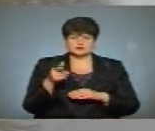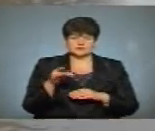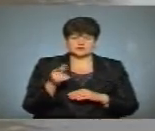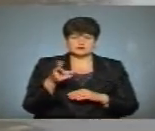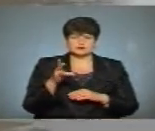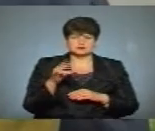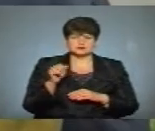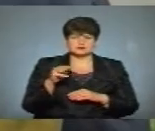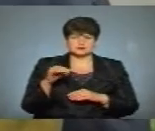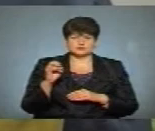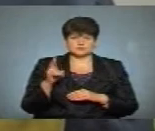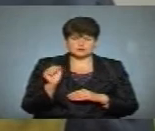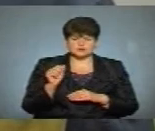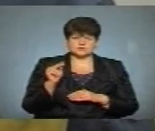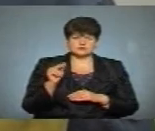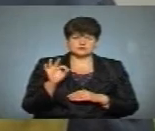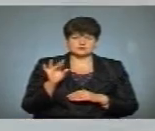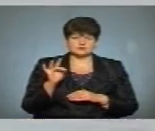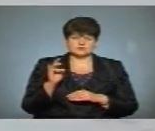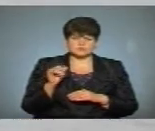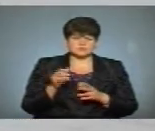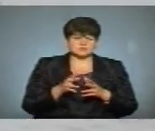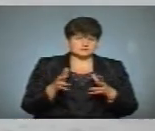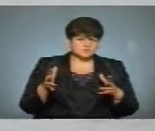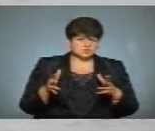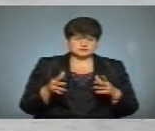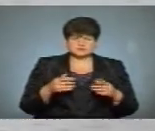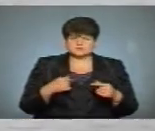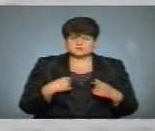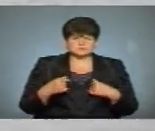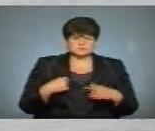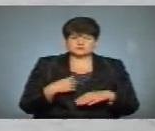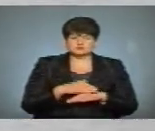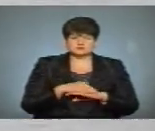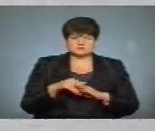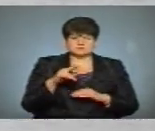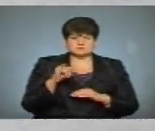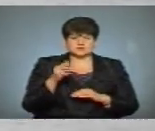та Чорновола. Найбільш постраждала вулиця – це вулиця Підгородня. Це орієнтовно до